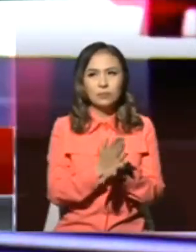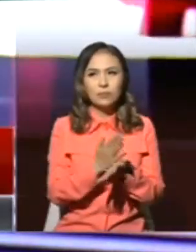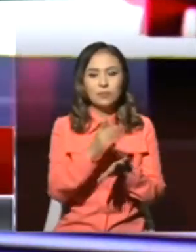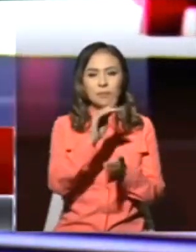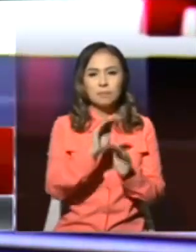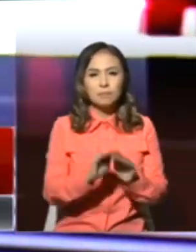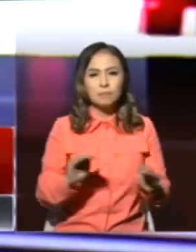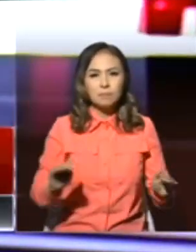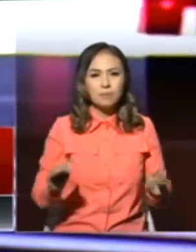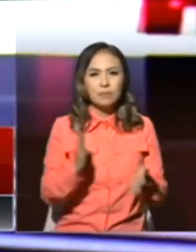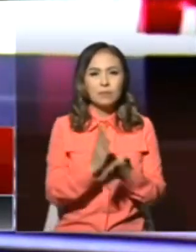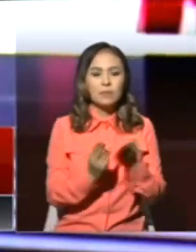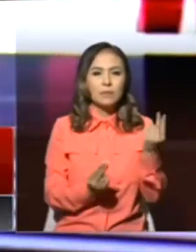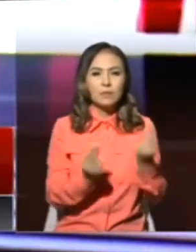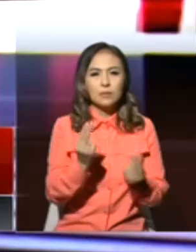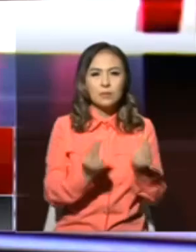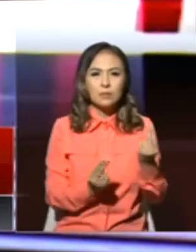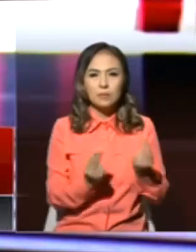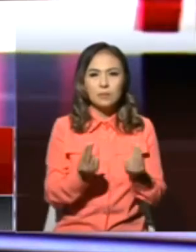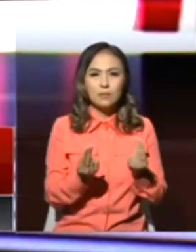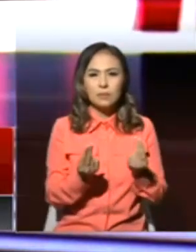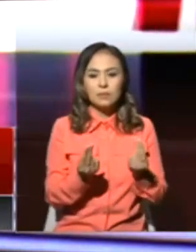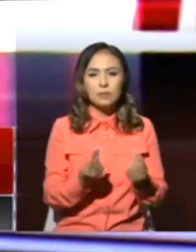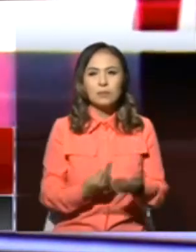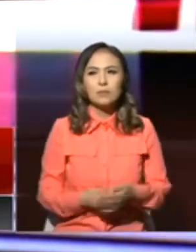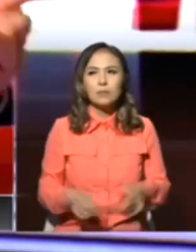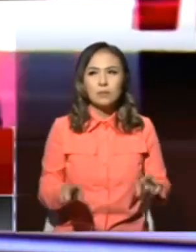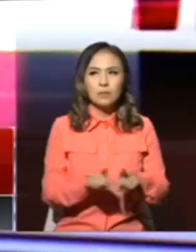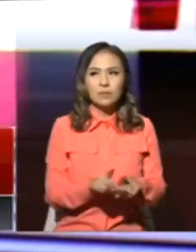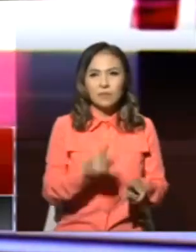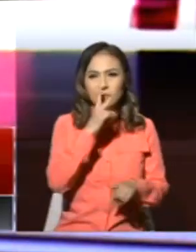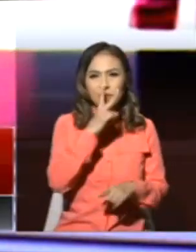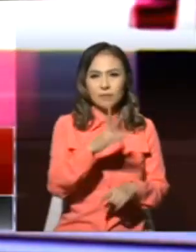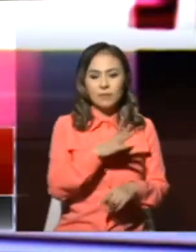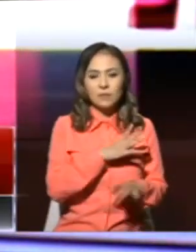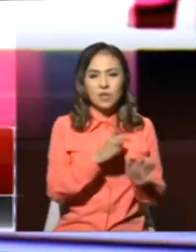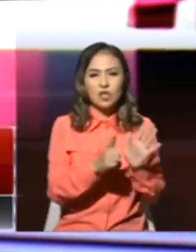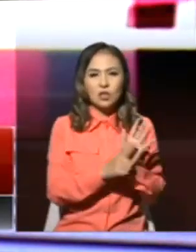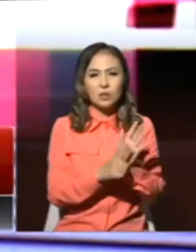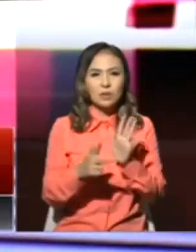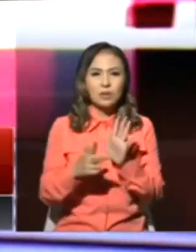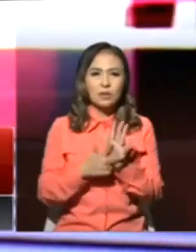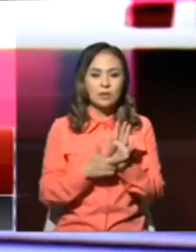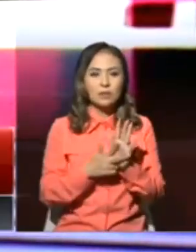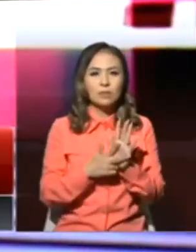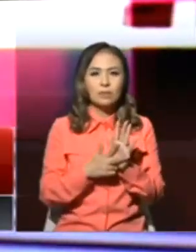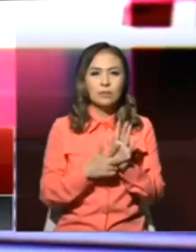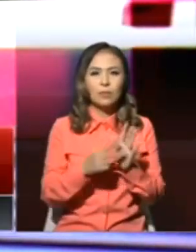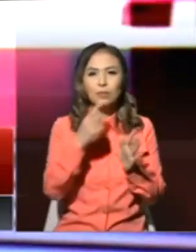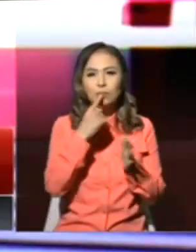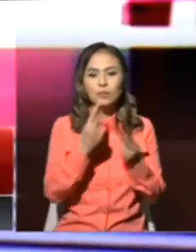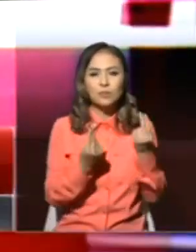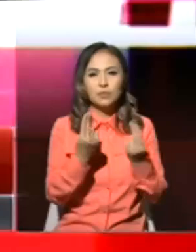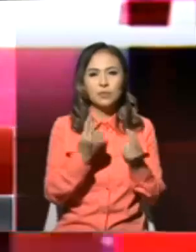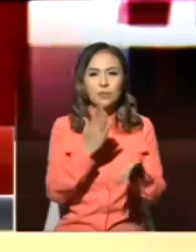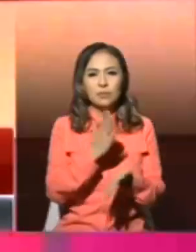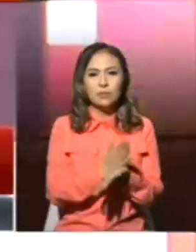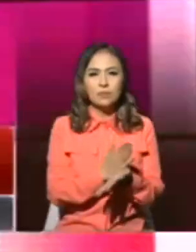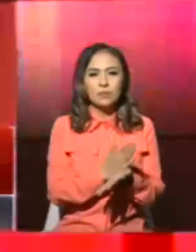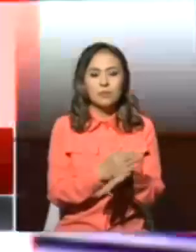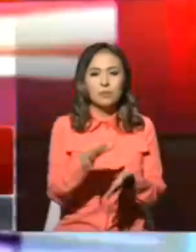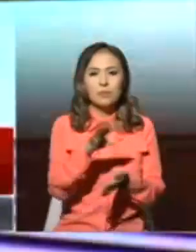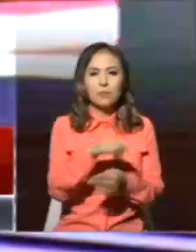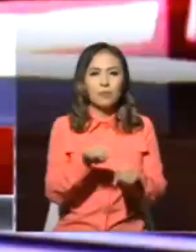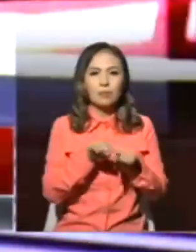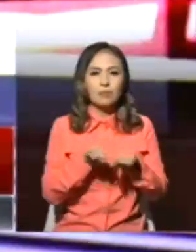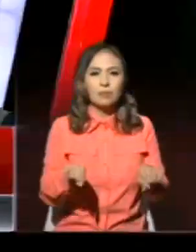кішкентай балдар соны ойнап отыр. 7-8 жастағы балаларды да көрдік қой өткенде. Оны да көрдік. Осы 7-8 аузында чупа-чупс ойнап жатқан лотерея. Бұлардың дәріптеп